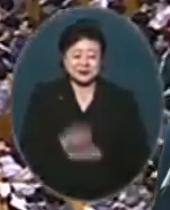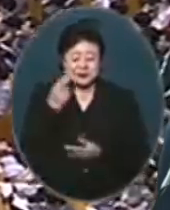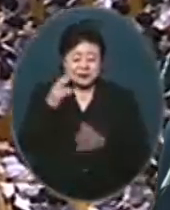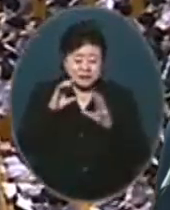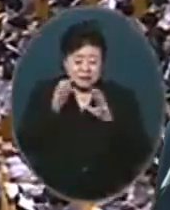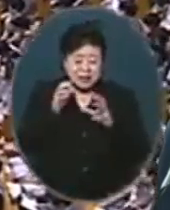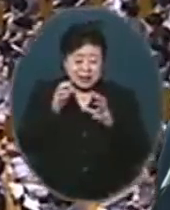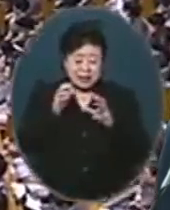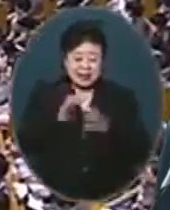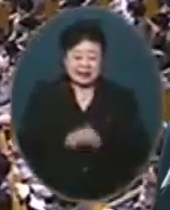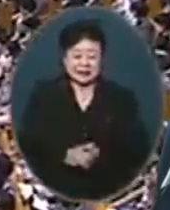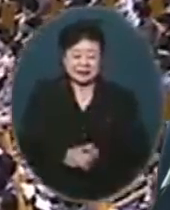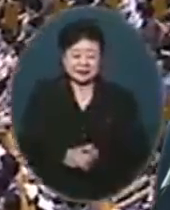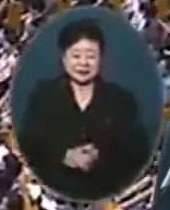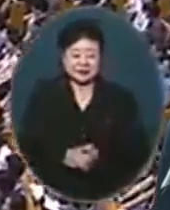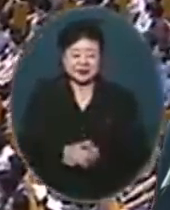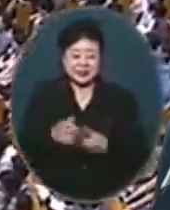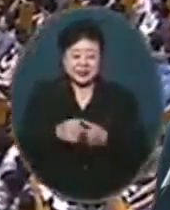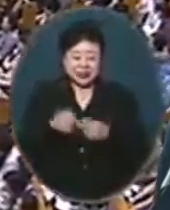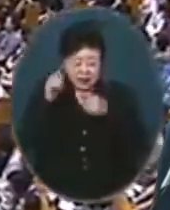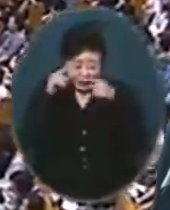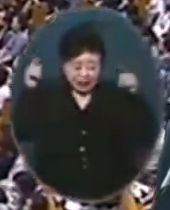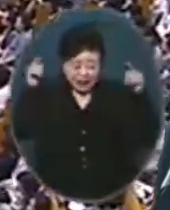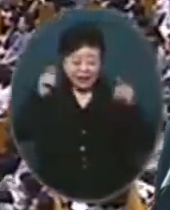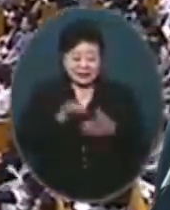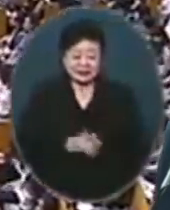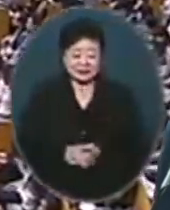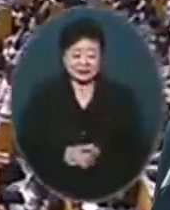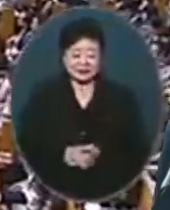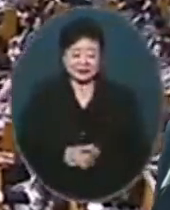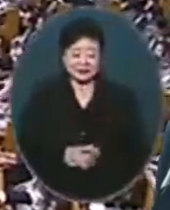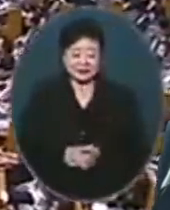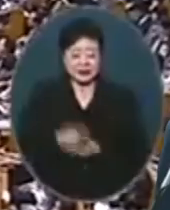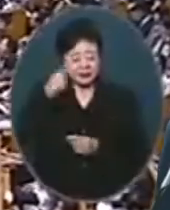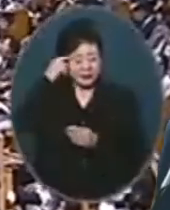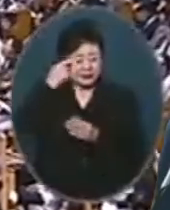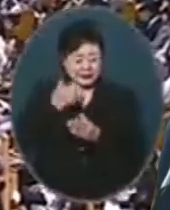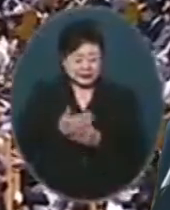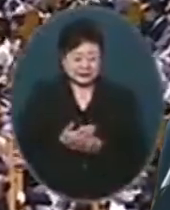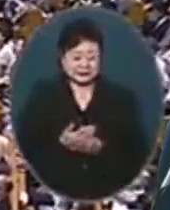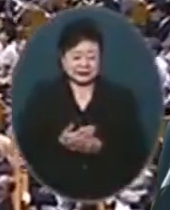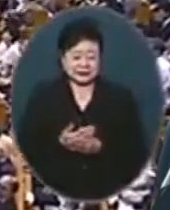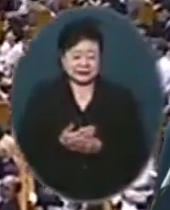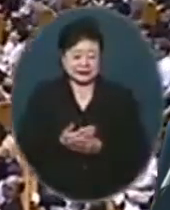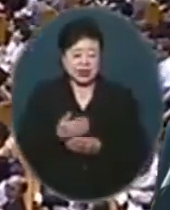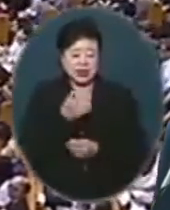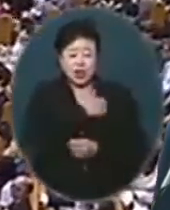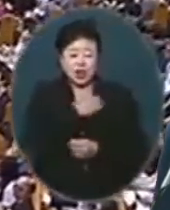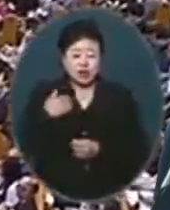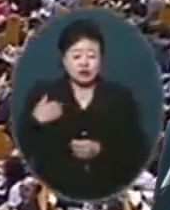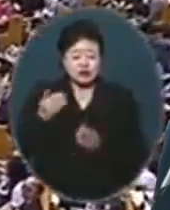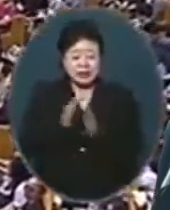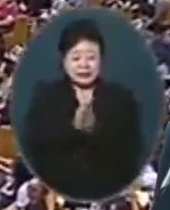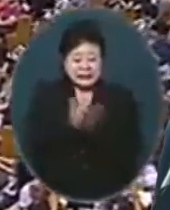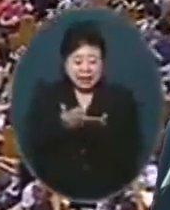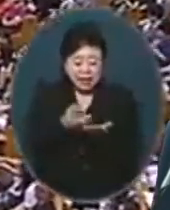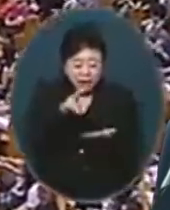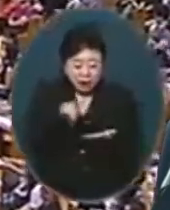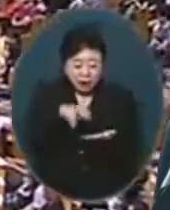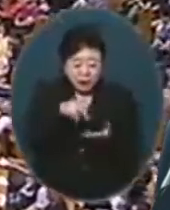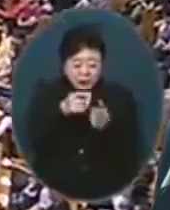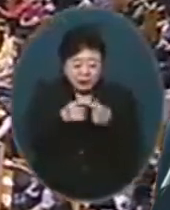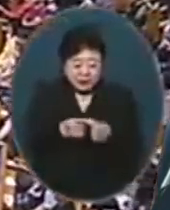미국의 위스콘신의 의과대학의 리처드 스웬슨 박사의 여유라는 책에 보면 이런